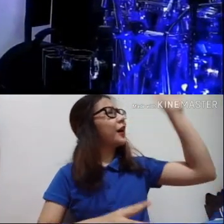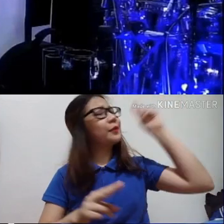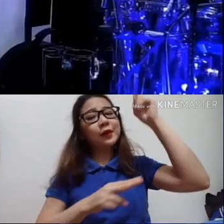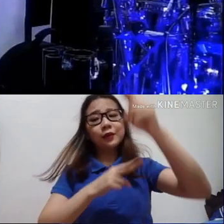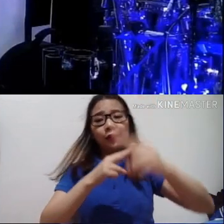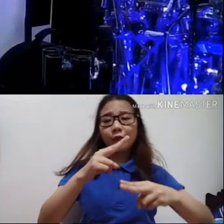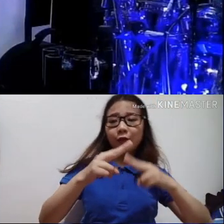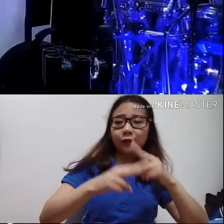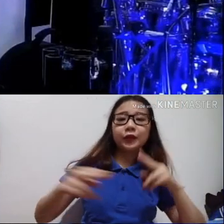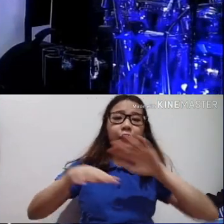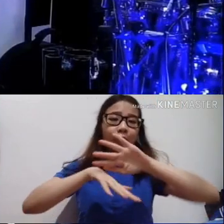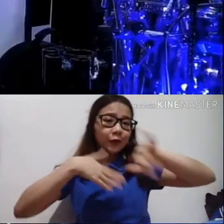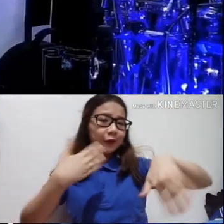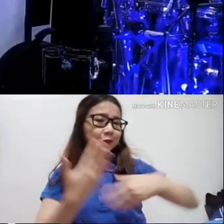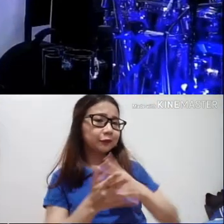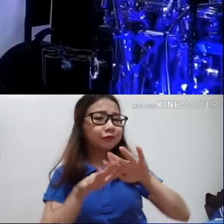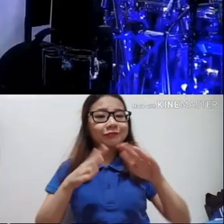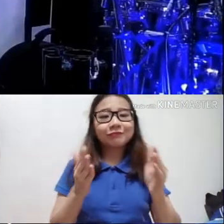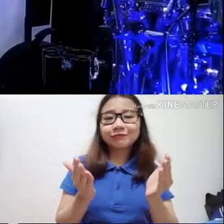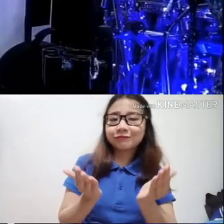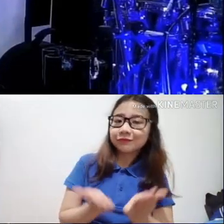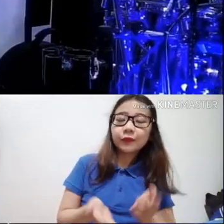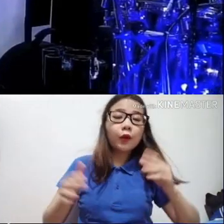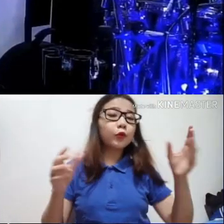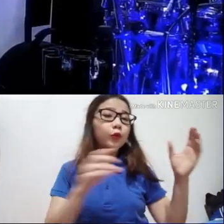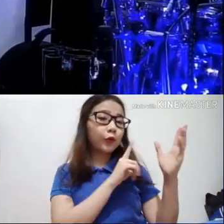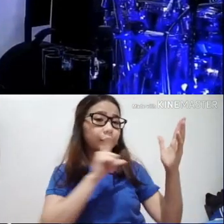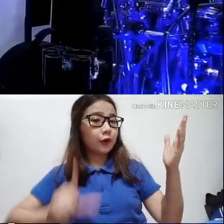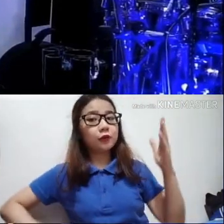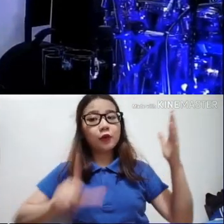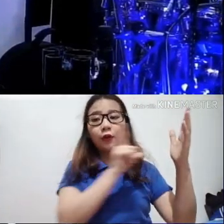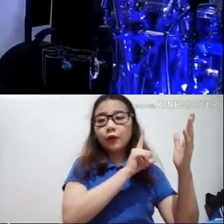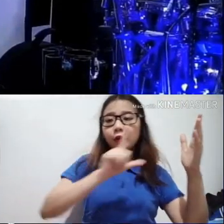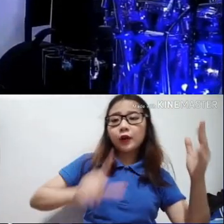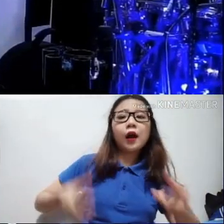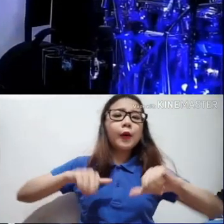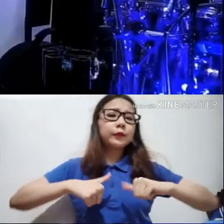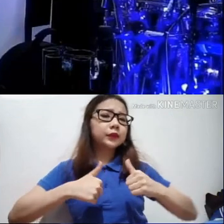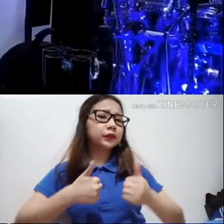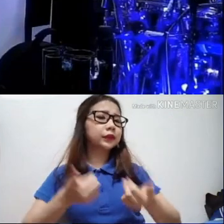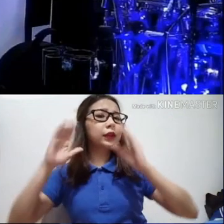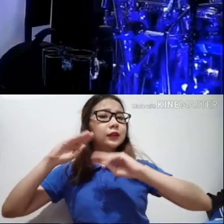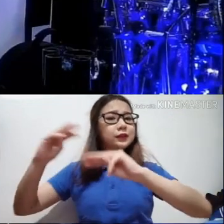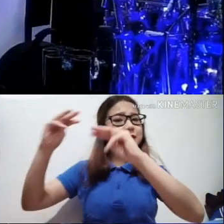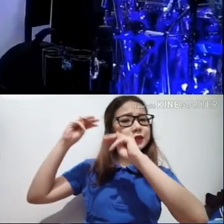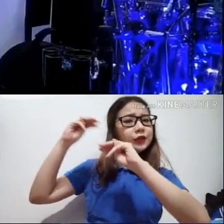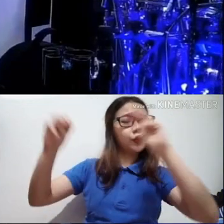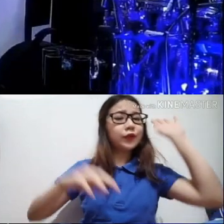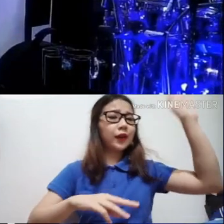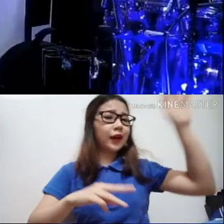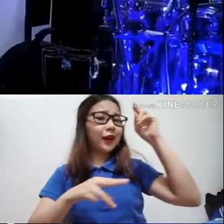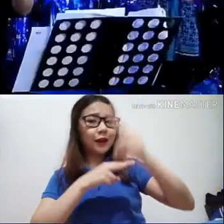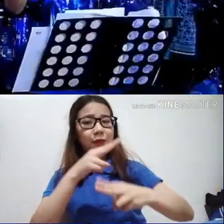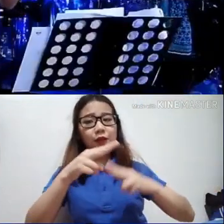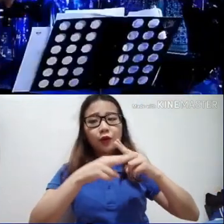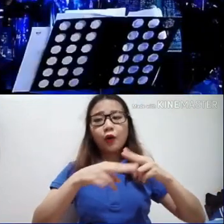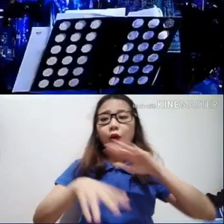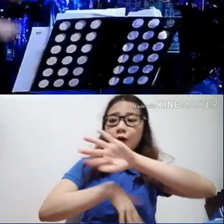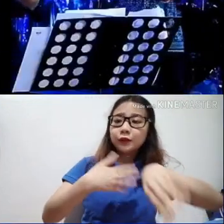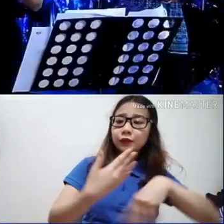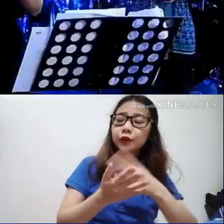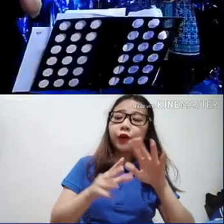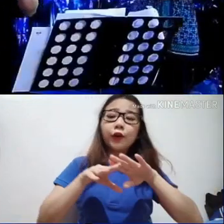our Lord, how majestic is the name we know on the earth. The heavens declare